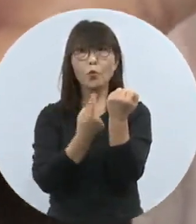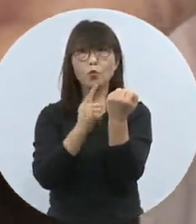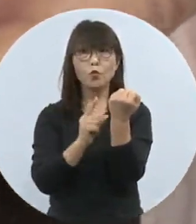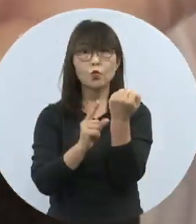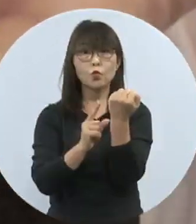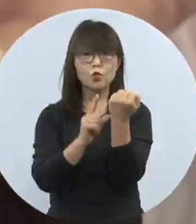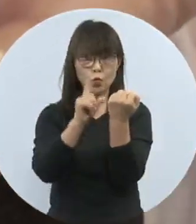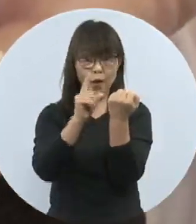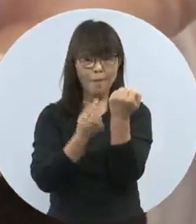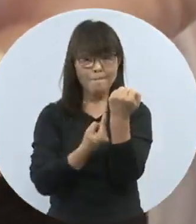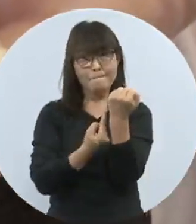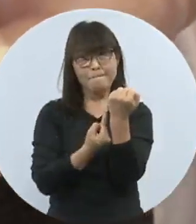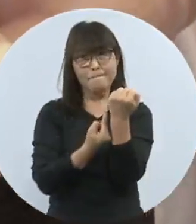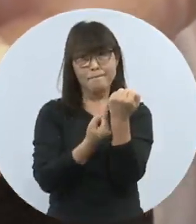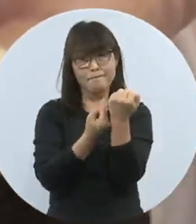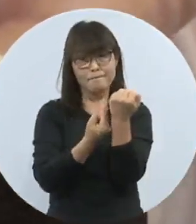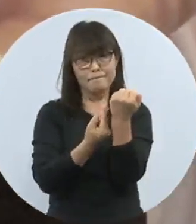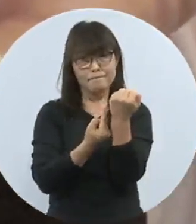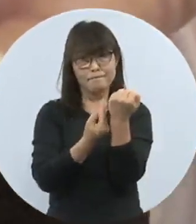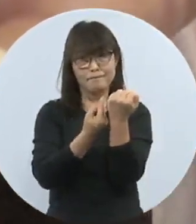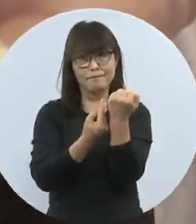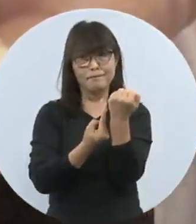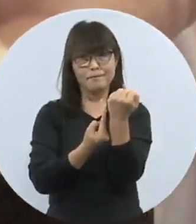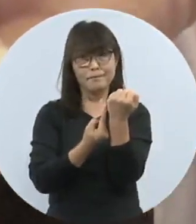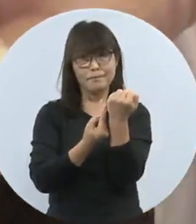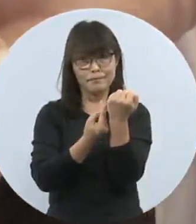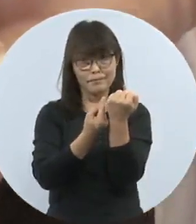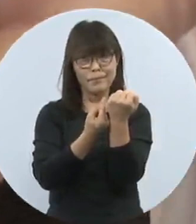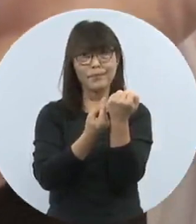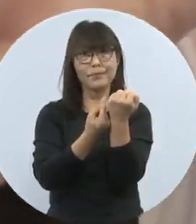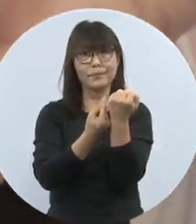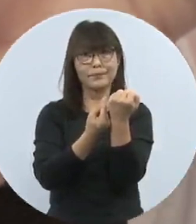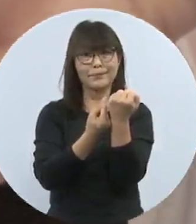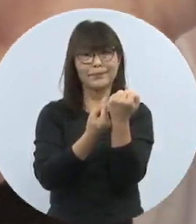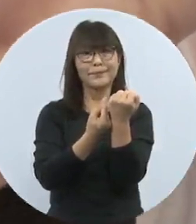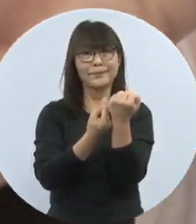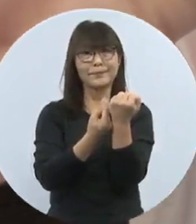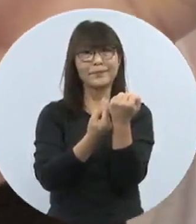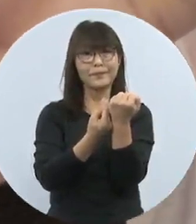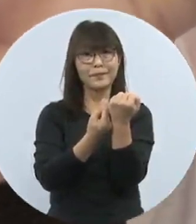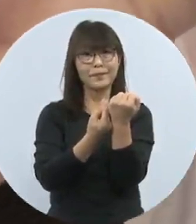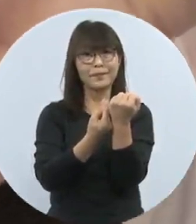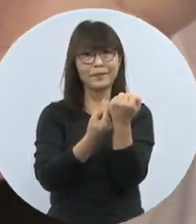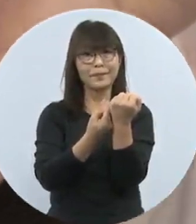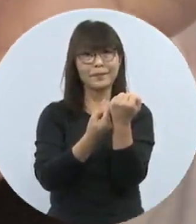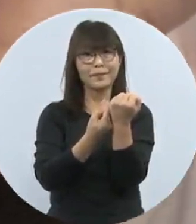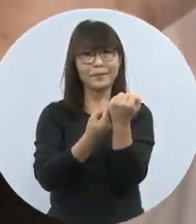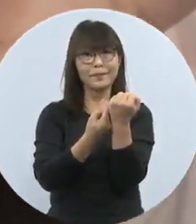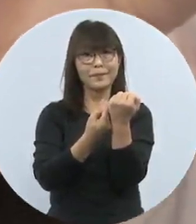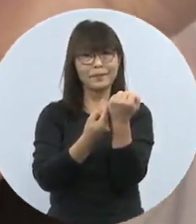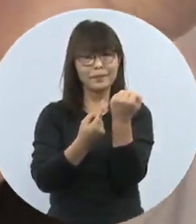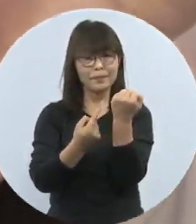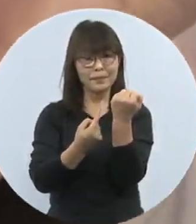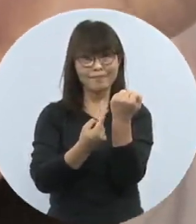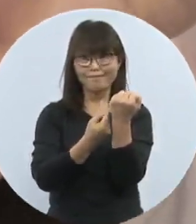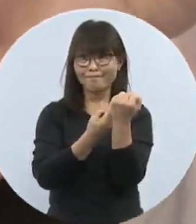の先端を上に気持ち向けるような形で、入れて、大